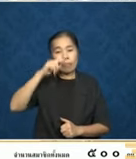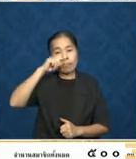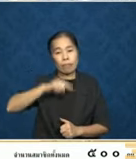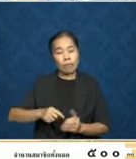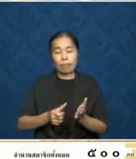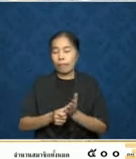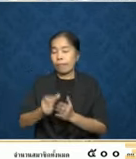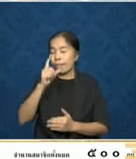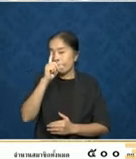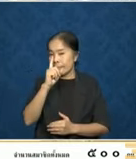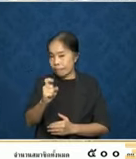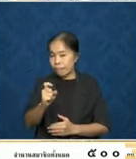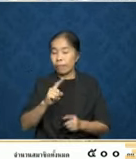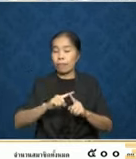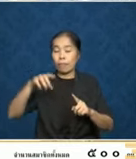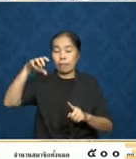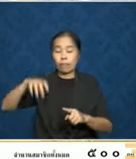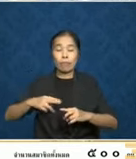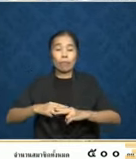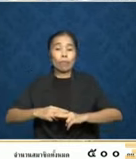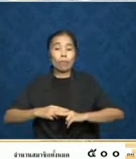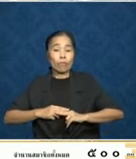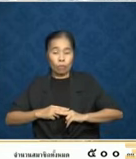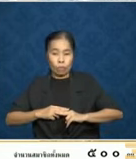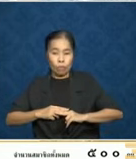ารถแก้ไขได้แต่เอกชนที่จะมาทำ